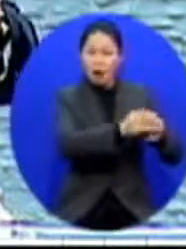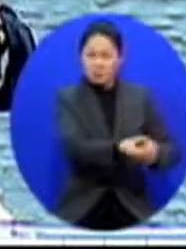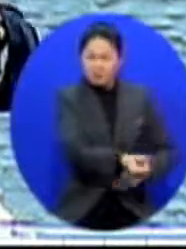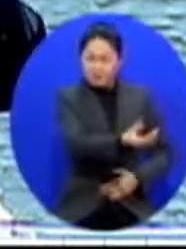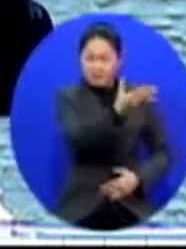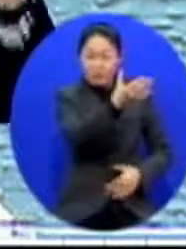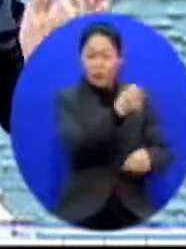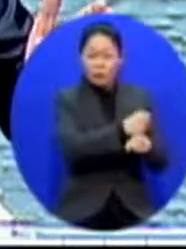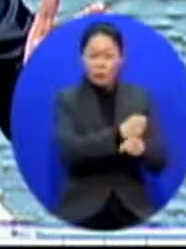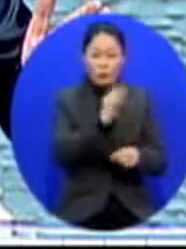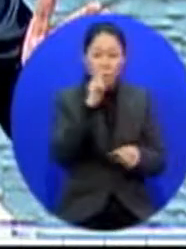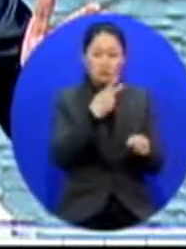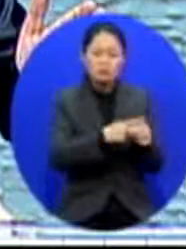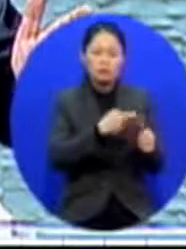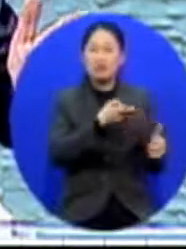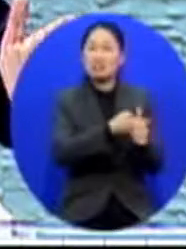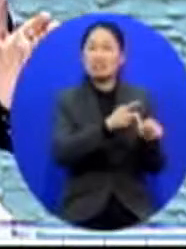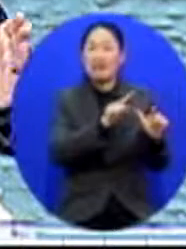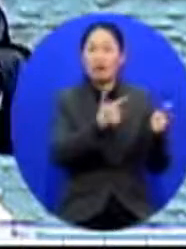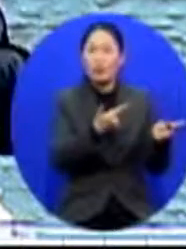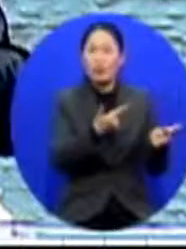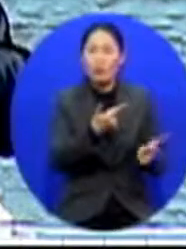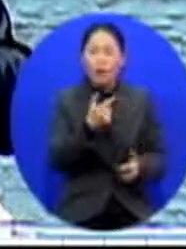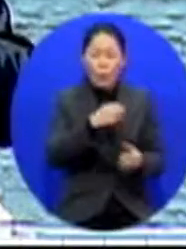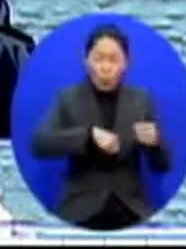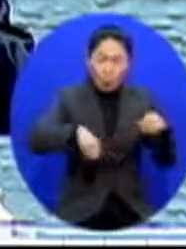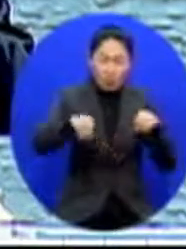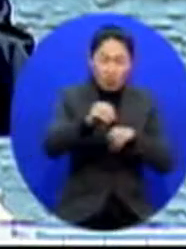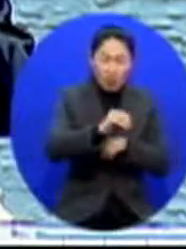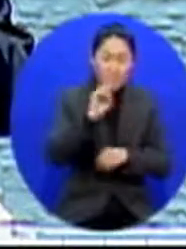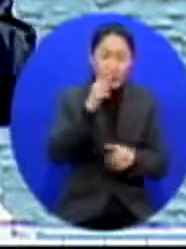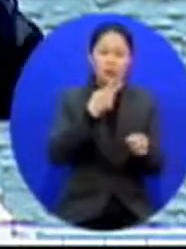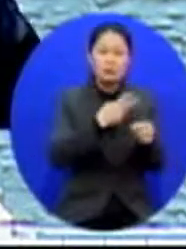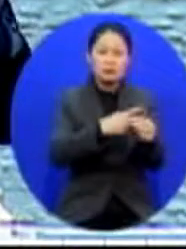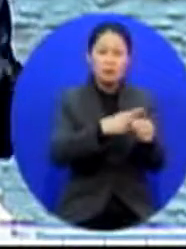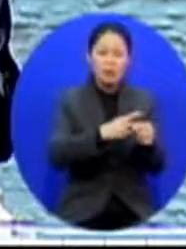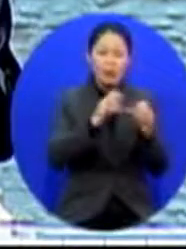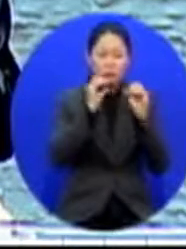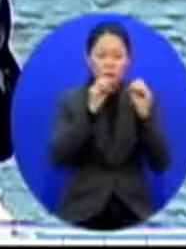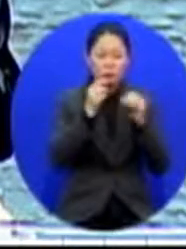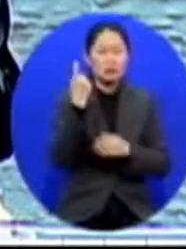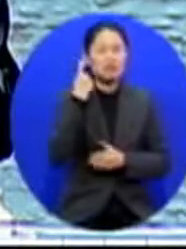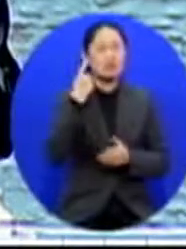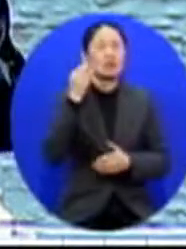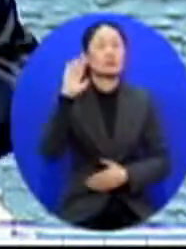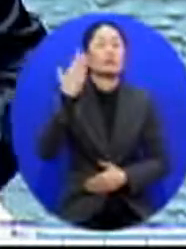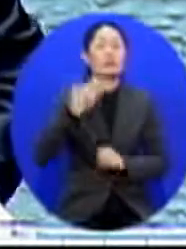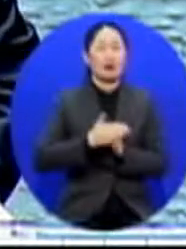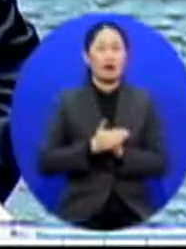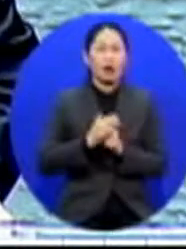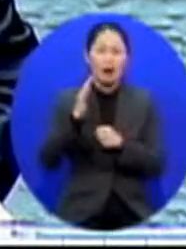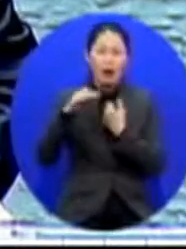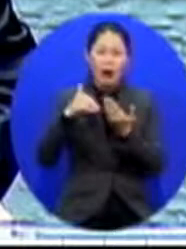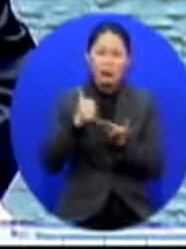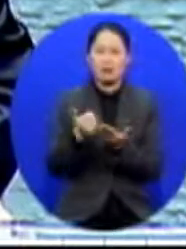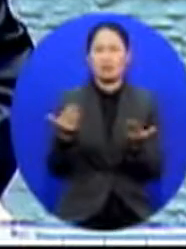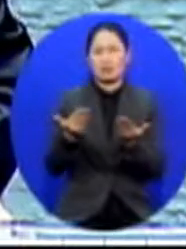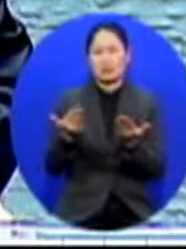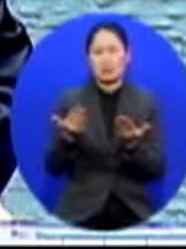사도 바울을 죽이지 않게 하고 그리고 오히려 사도 바울의 전도를 들어요 하나님이 하신